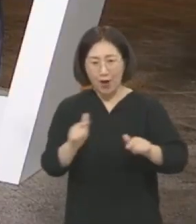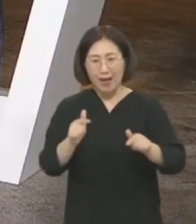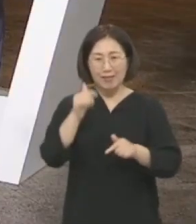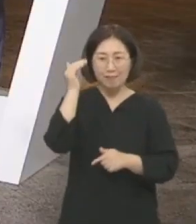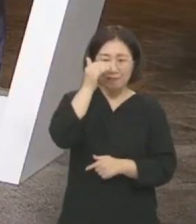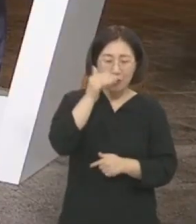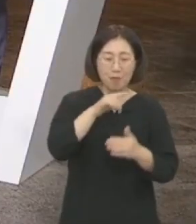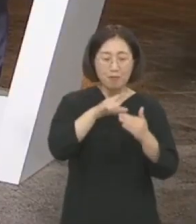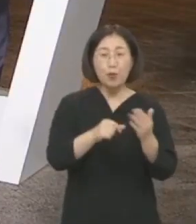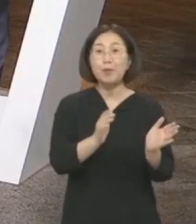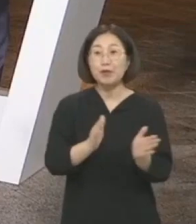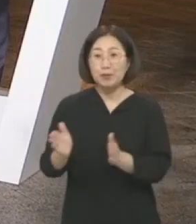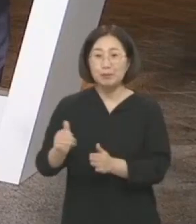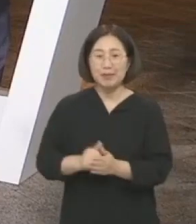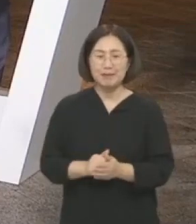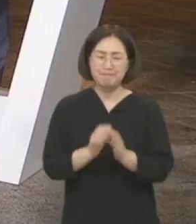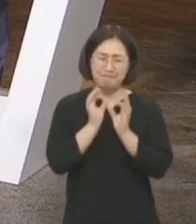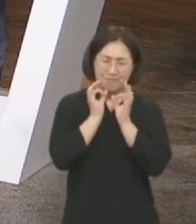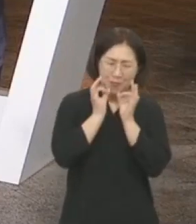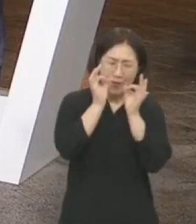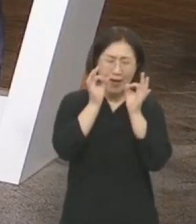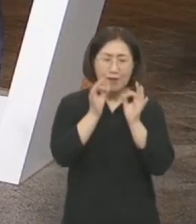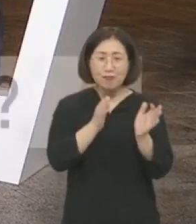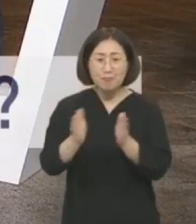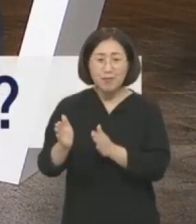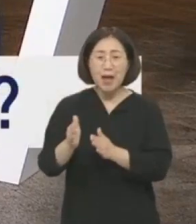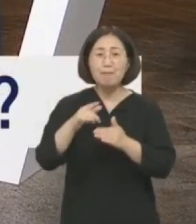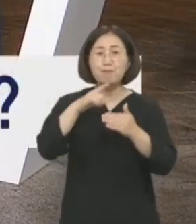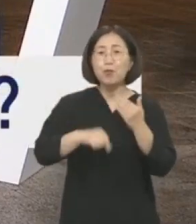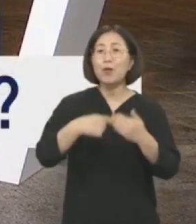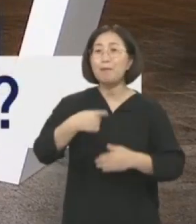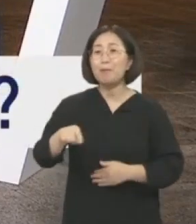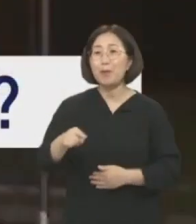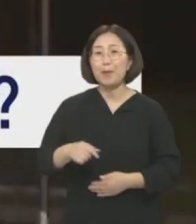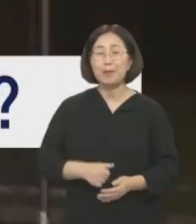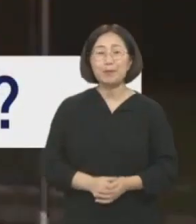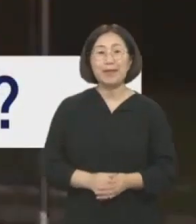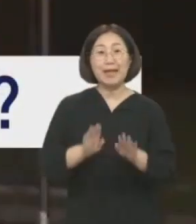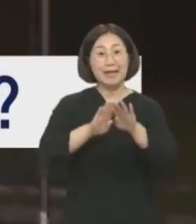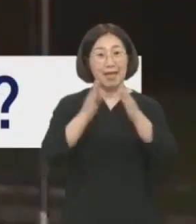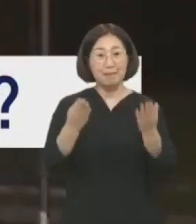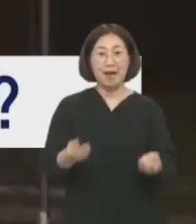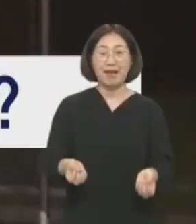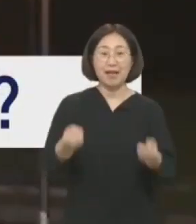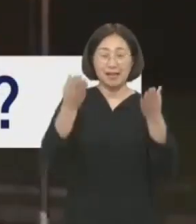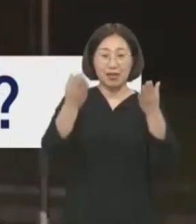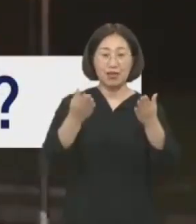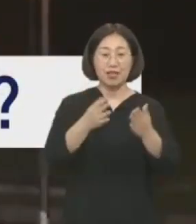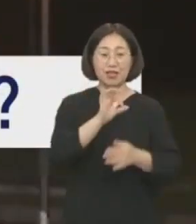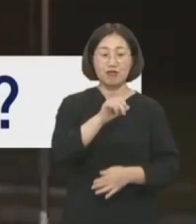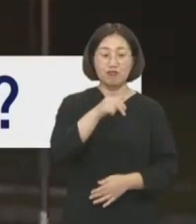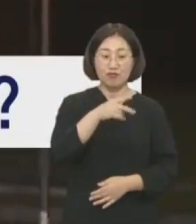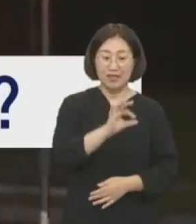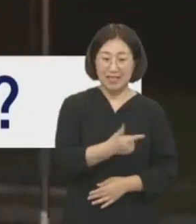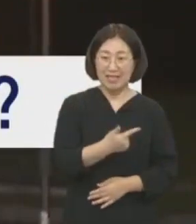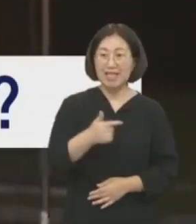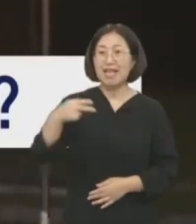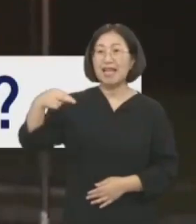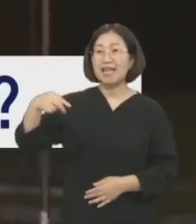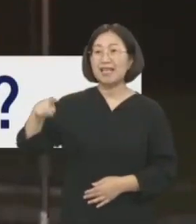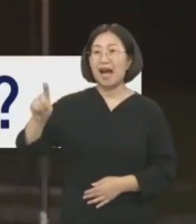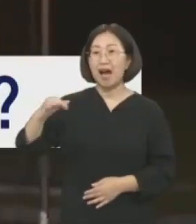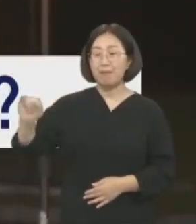마련했다고 들었습니다. 특별히 심혈을 기울인 프로그램이 있을까요? 개막 행사로 무엇보다도 웅진에서 사비로